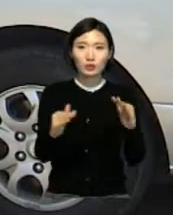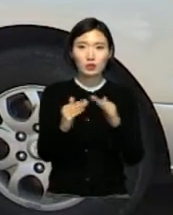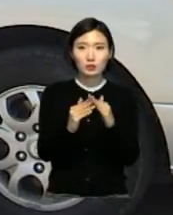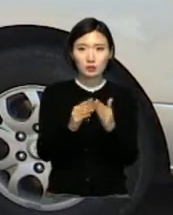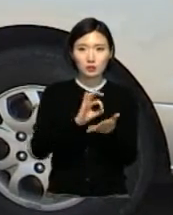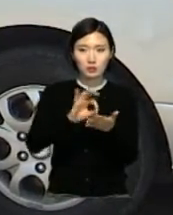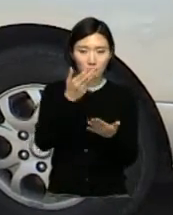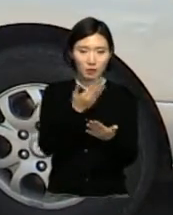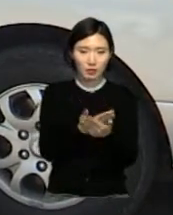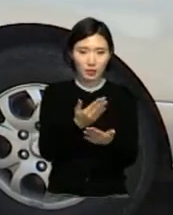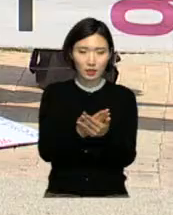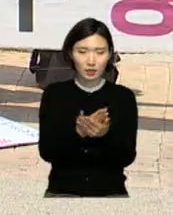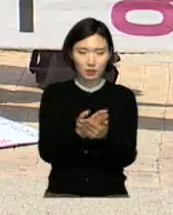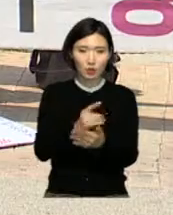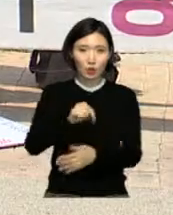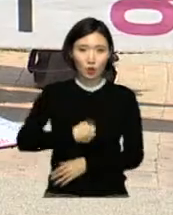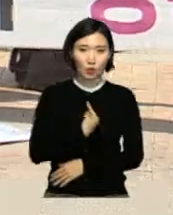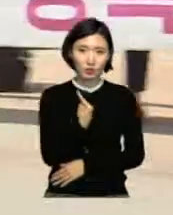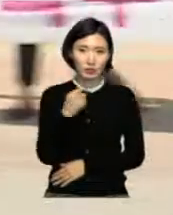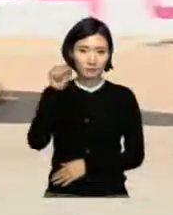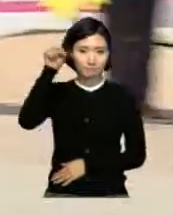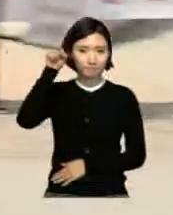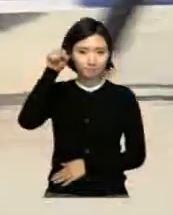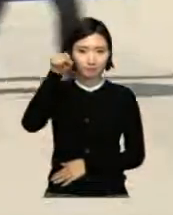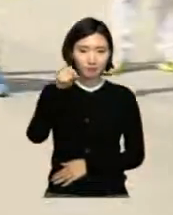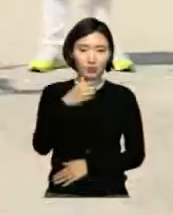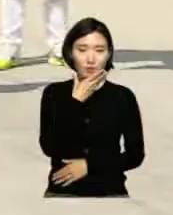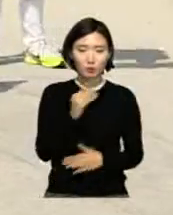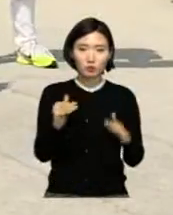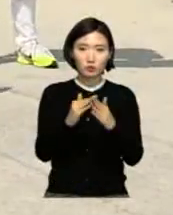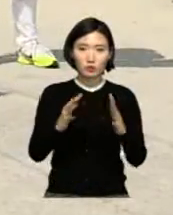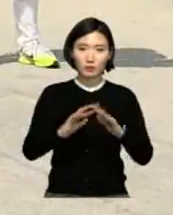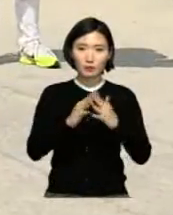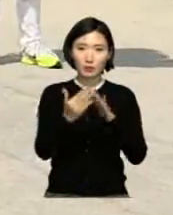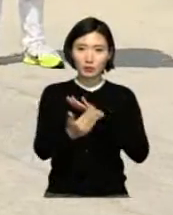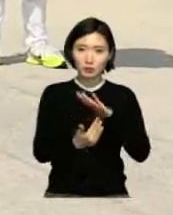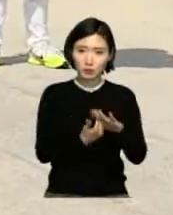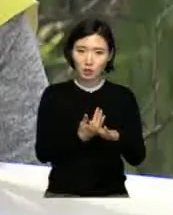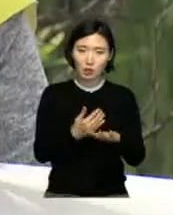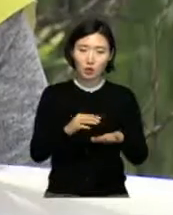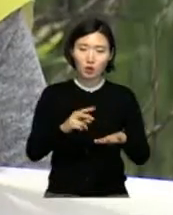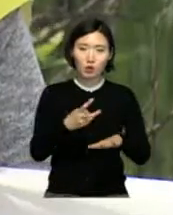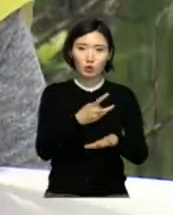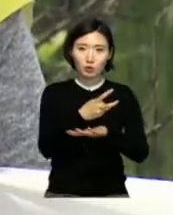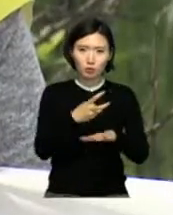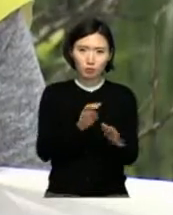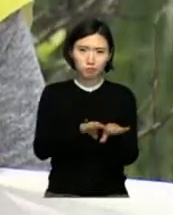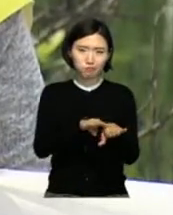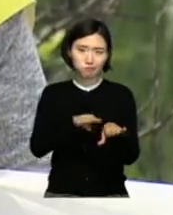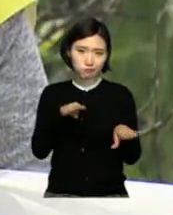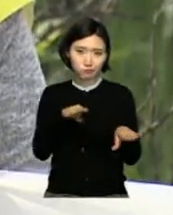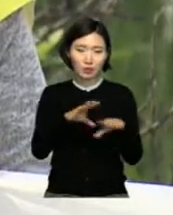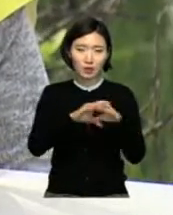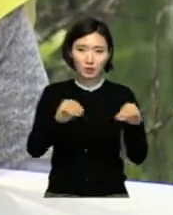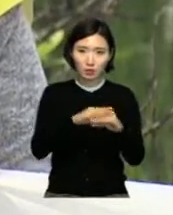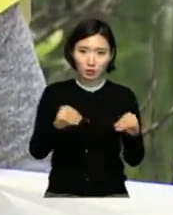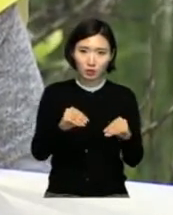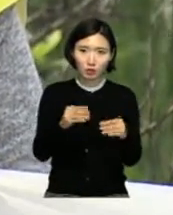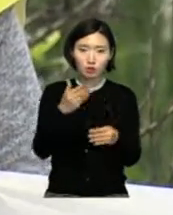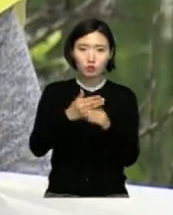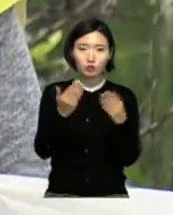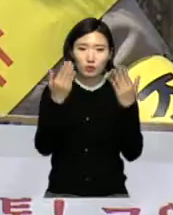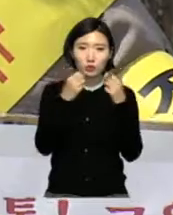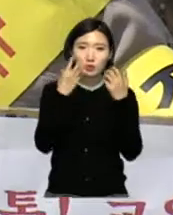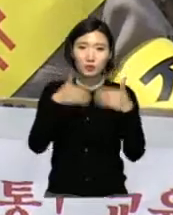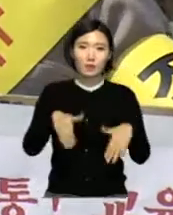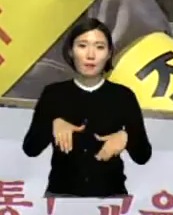달라는 1인 시위와 행복주택 건설 전회 교통체증 대책과 중학교 신설 부지를 마련해 달라는